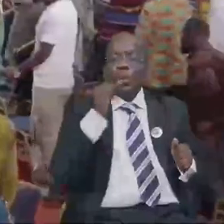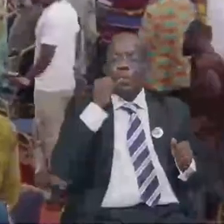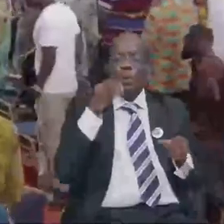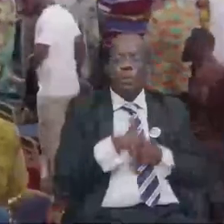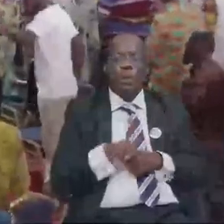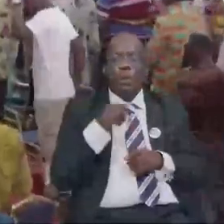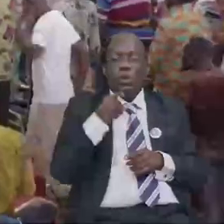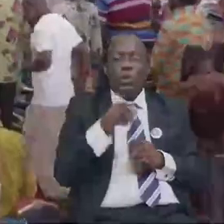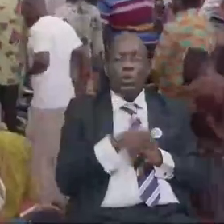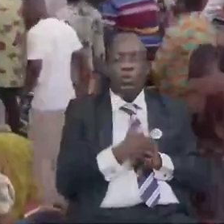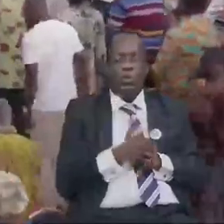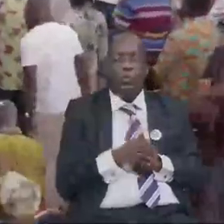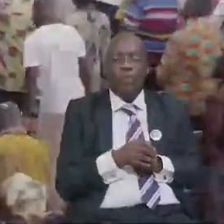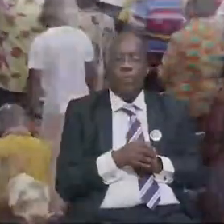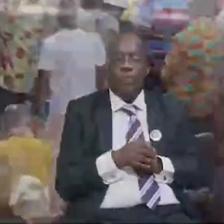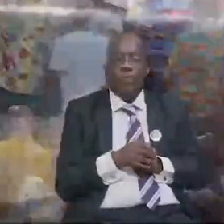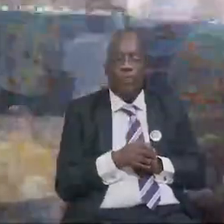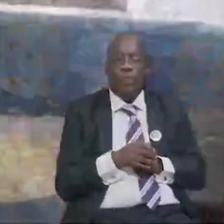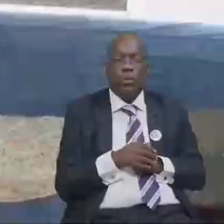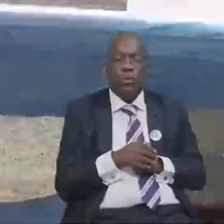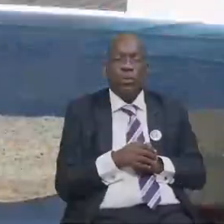résident en toi.